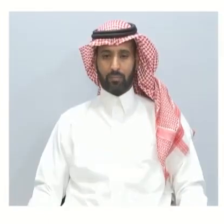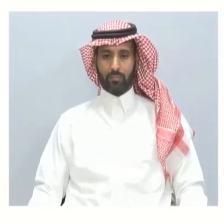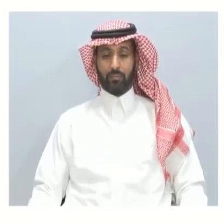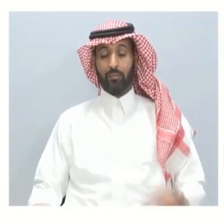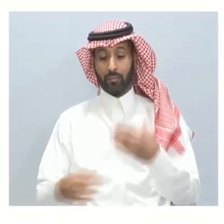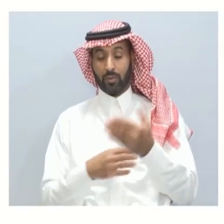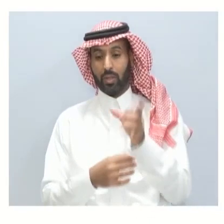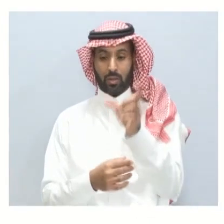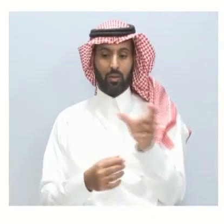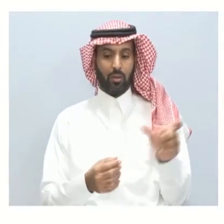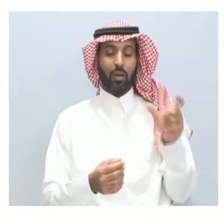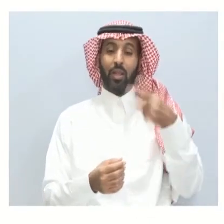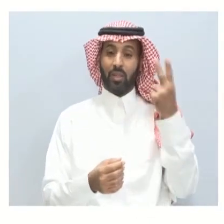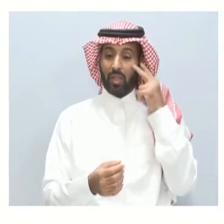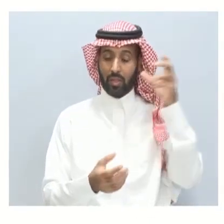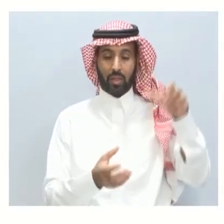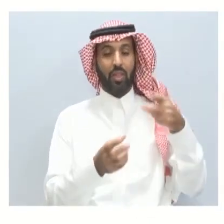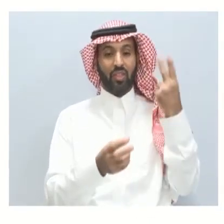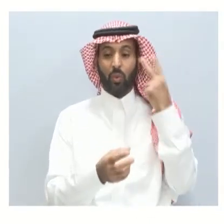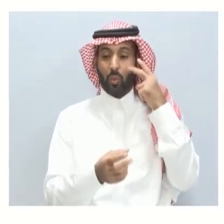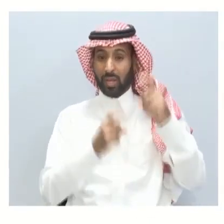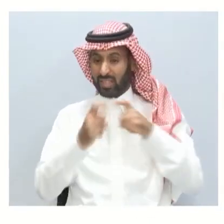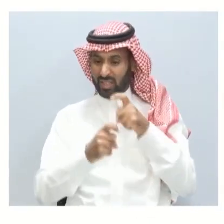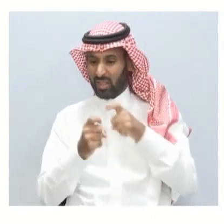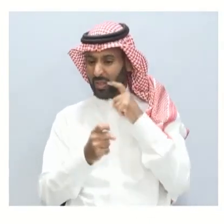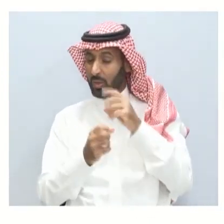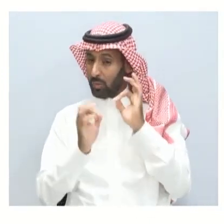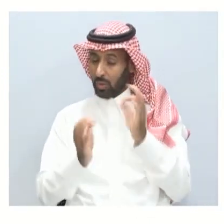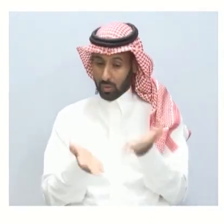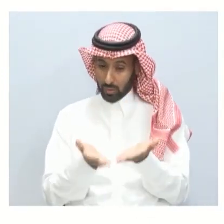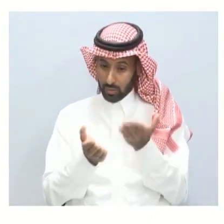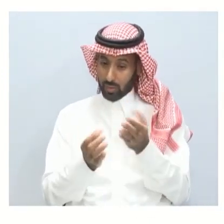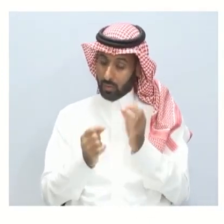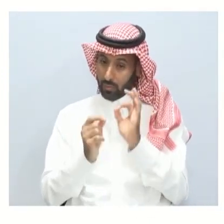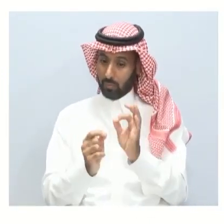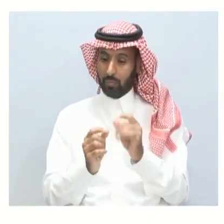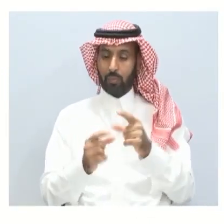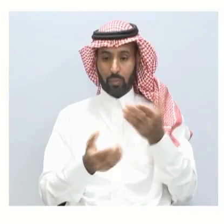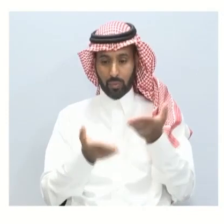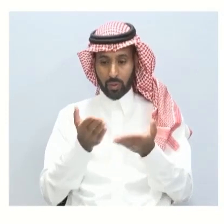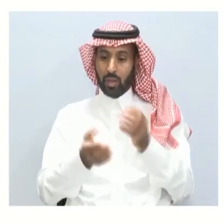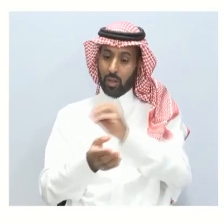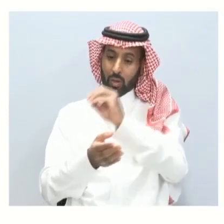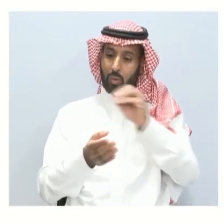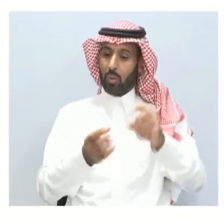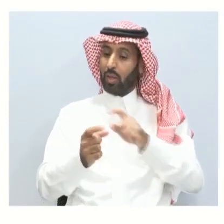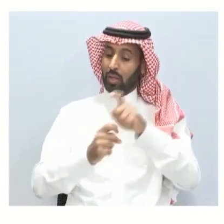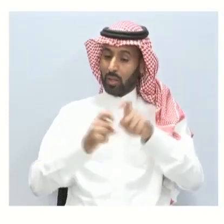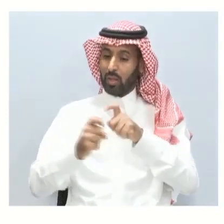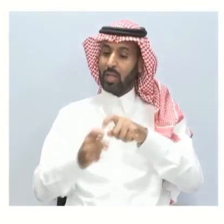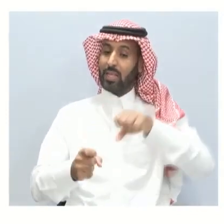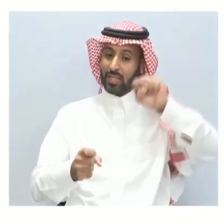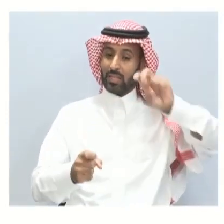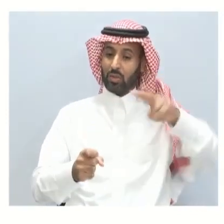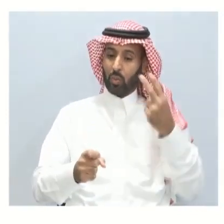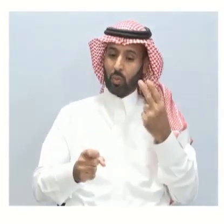لكل عنصر في المجموعه الثانيه اثنان من الالكترونات التكافؤ اثناء من الالكترونات التكافؤ يعني توزيعها الالكتروني اس